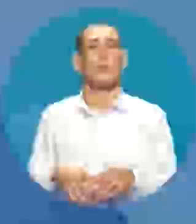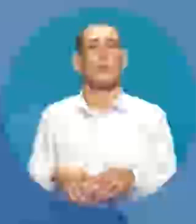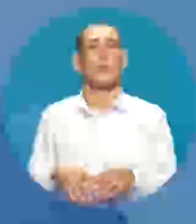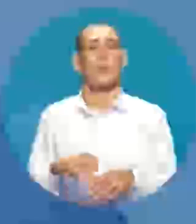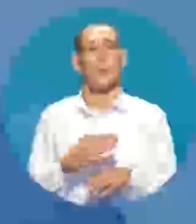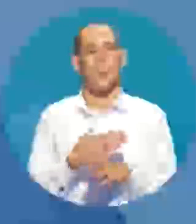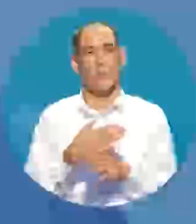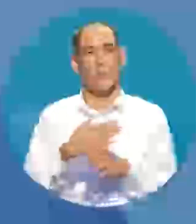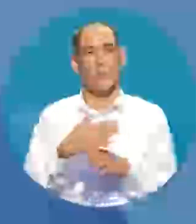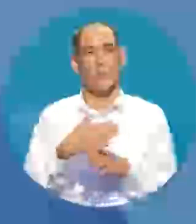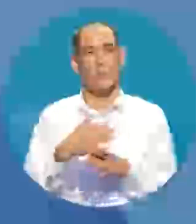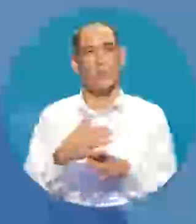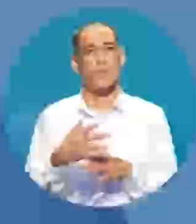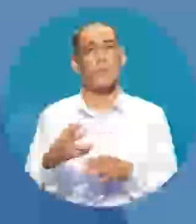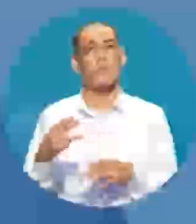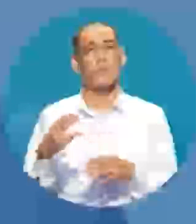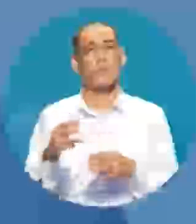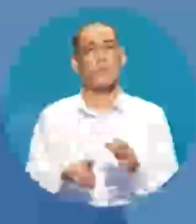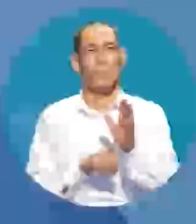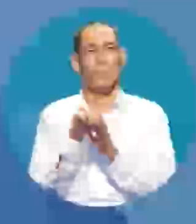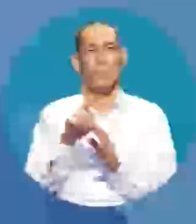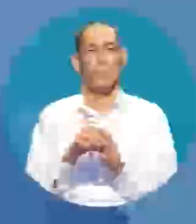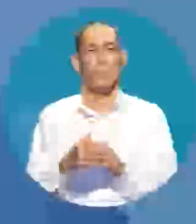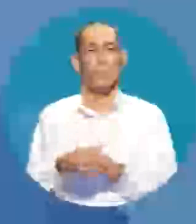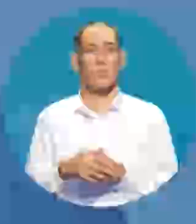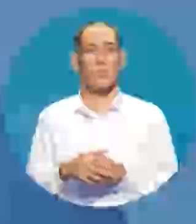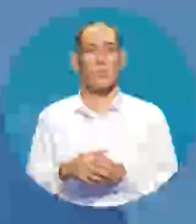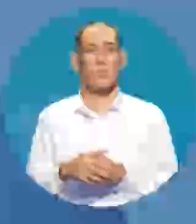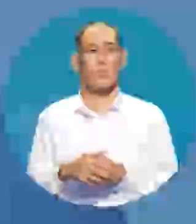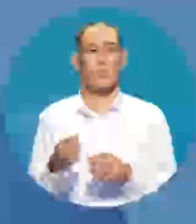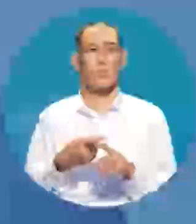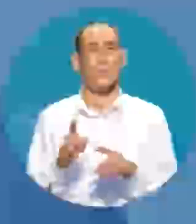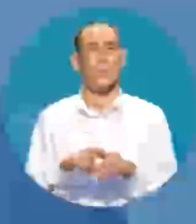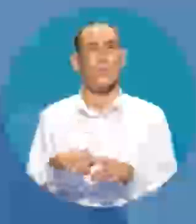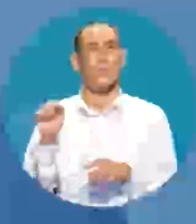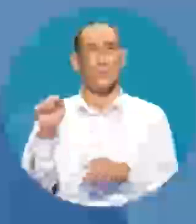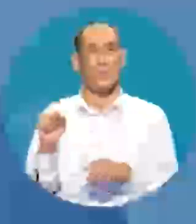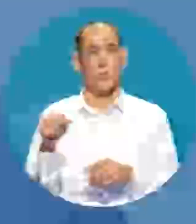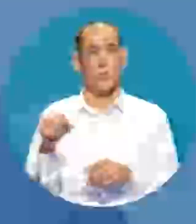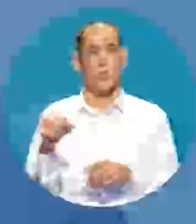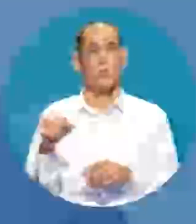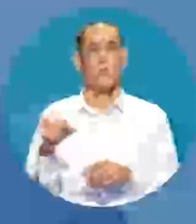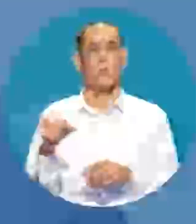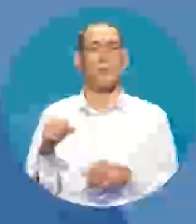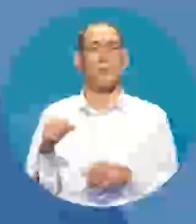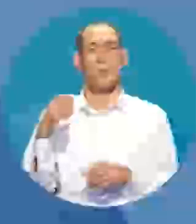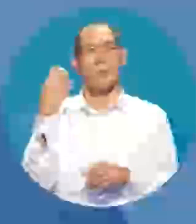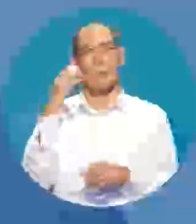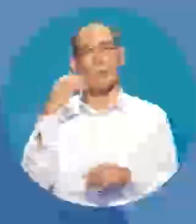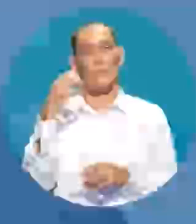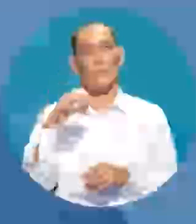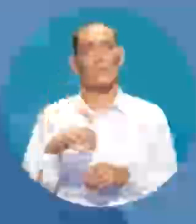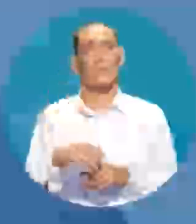Şimdi büklengen tarafından, mine büklengen tarafından kol jardeminde asten tömen karay